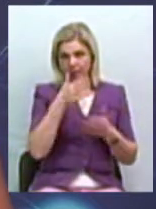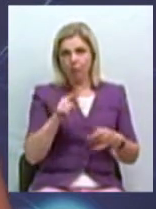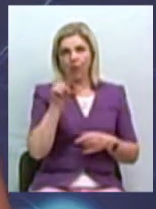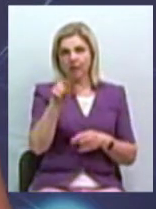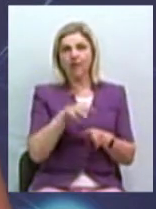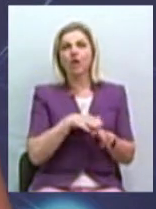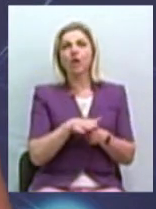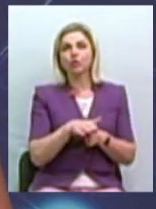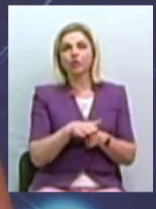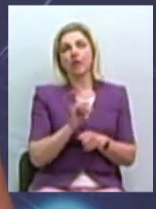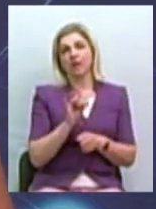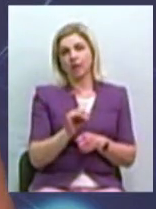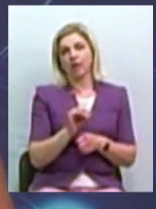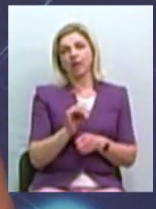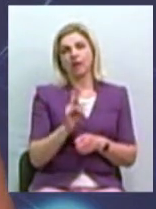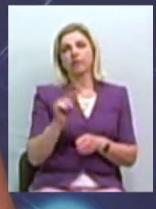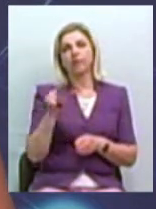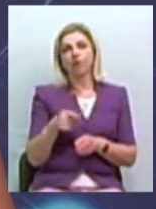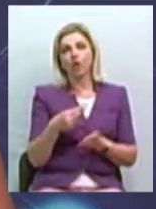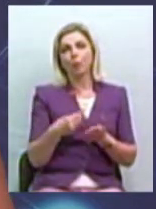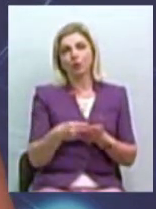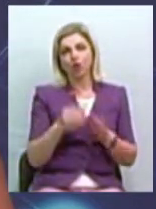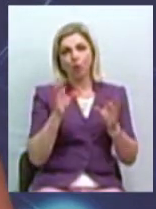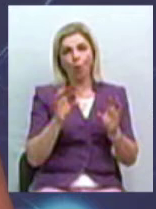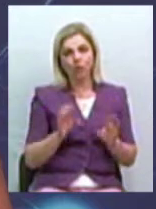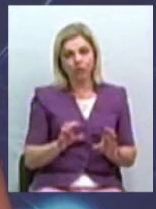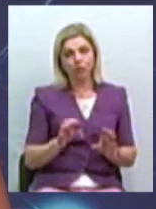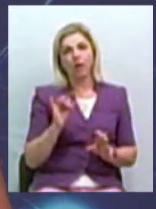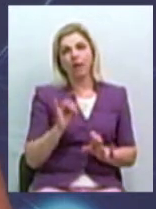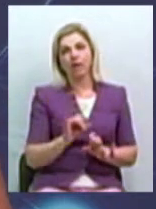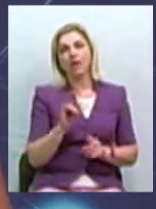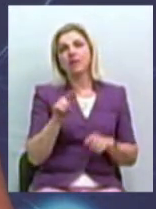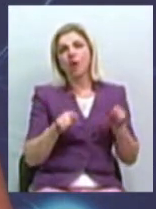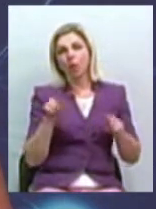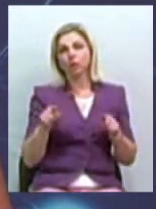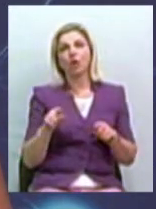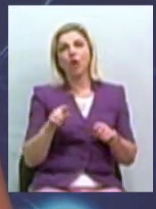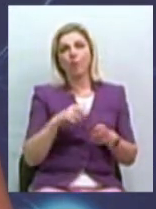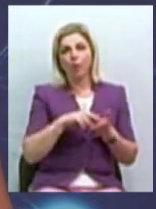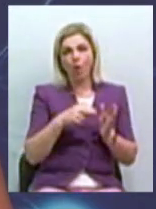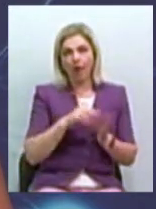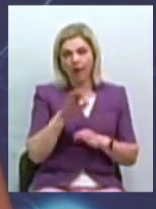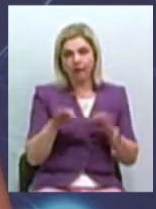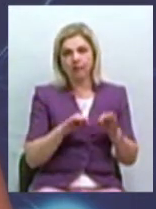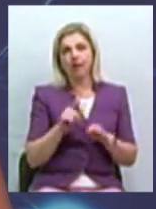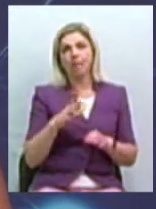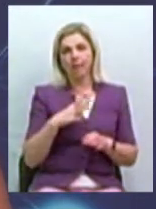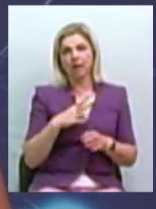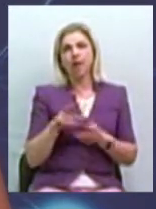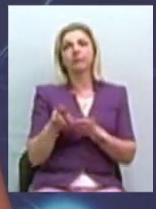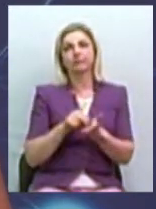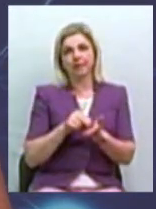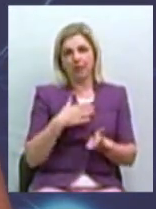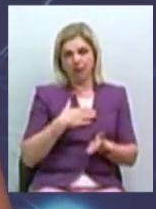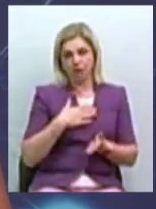реалізувати його відповідно до вимог бюджетного кодексу. І деякі проекти вже дублювали з нашими програмами цільовими,